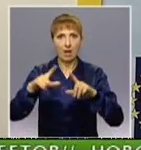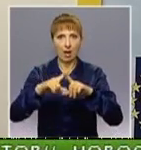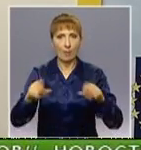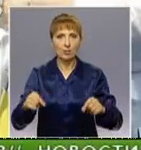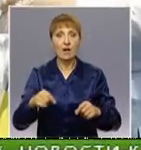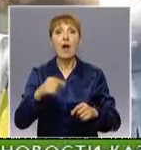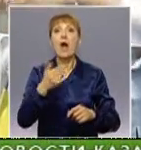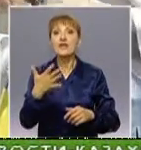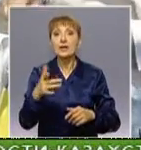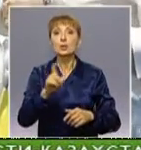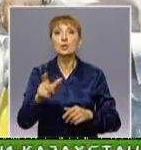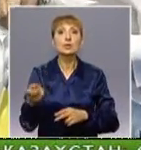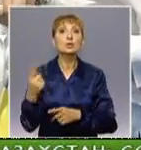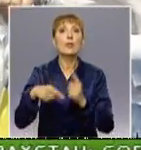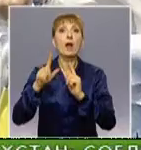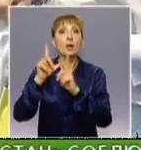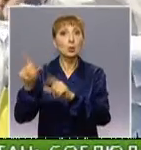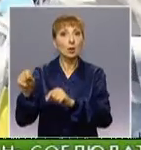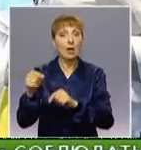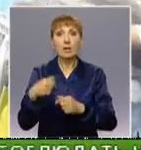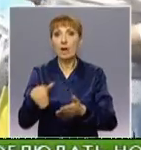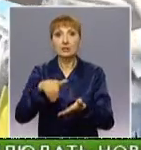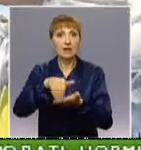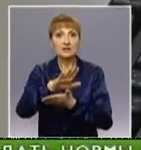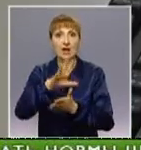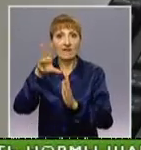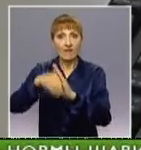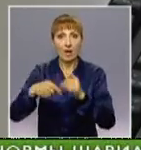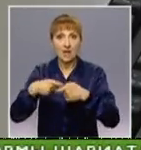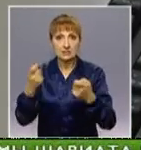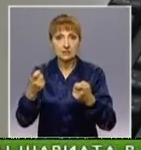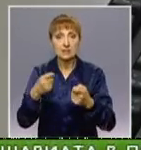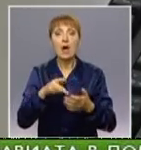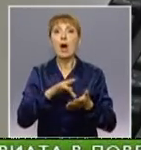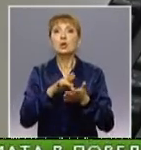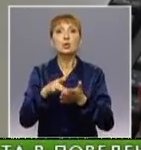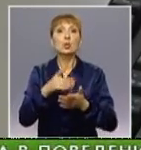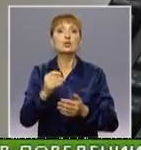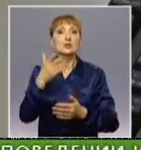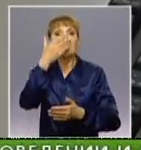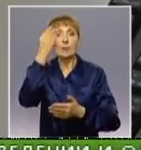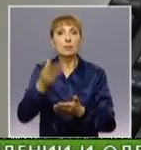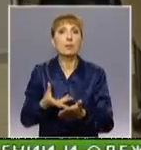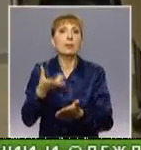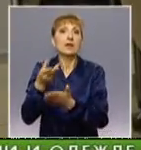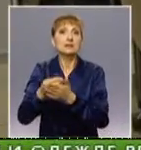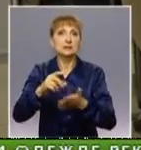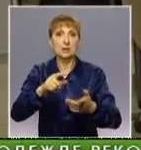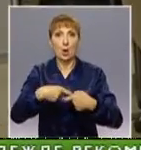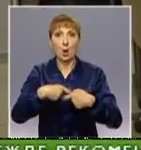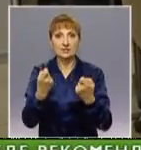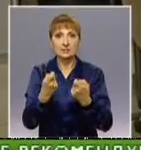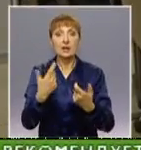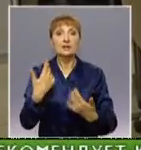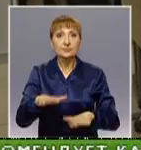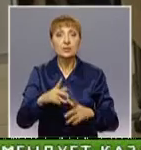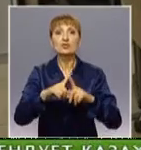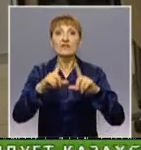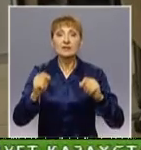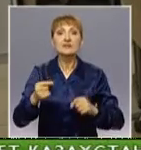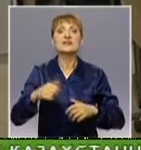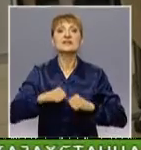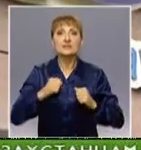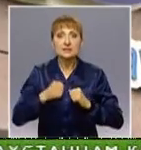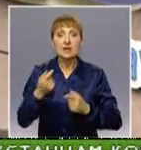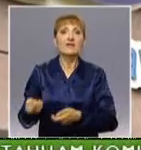А некоторым, прилетевшим на курорт, отказали заселять в отелях, так как туроператор забыл проплатить номера. Теперь профильные ведомства своими силами возвращают